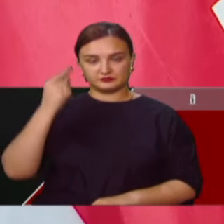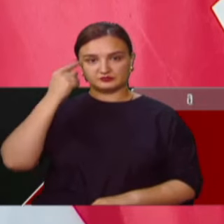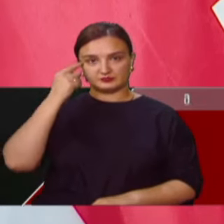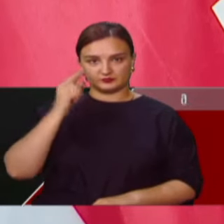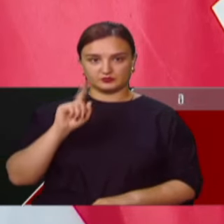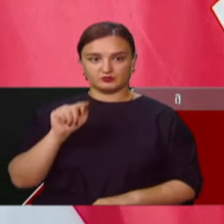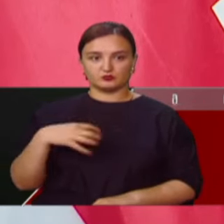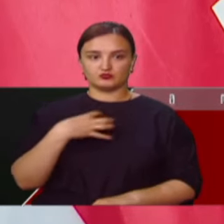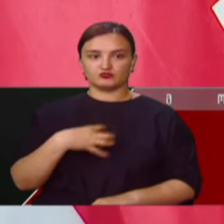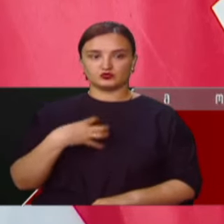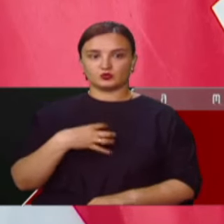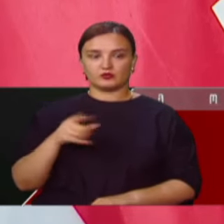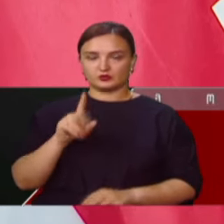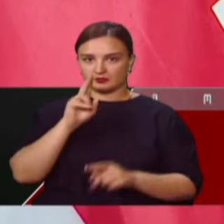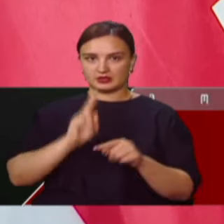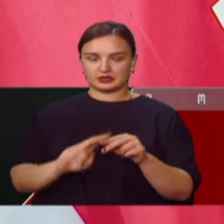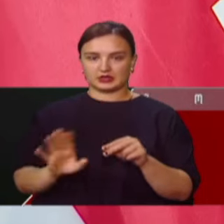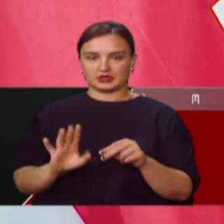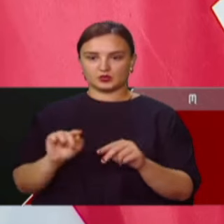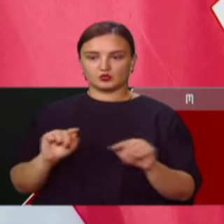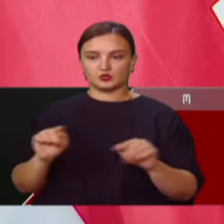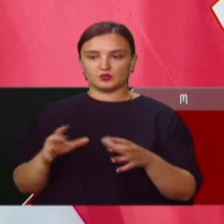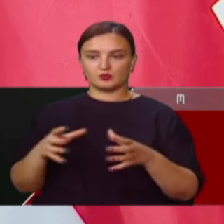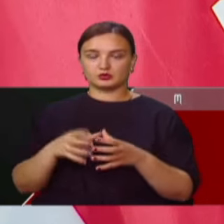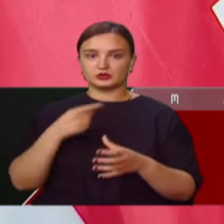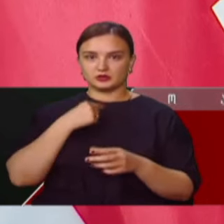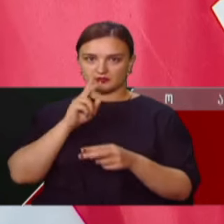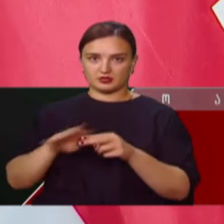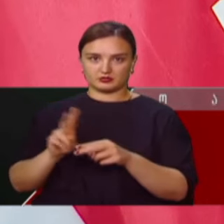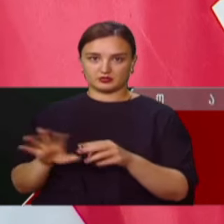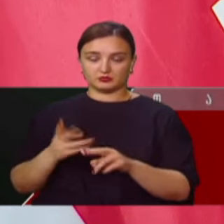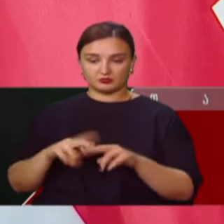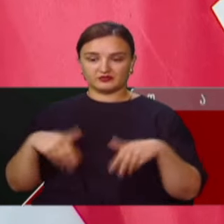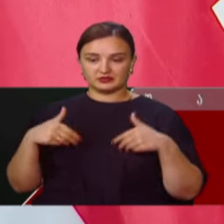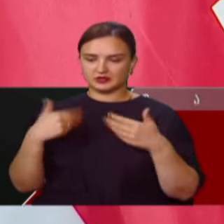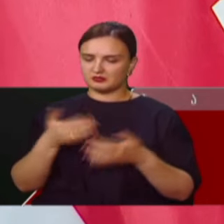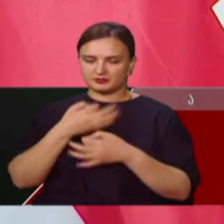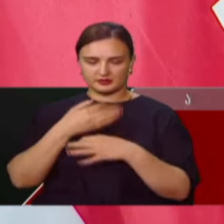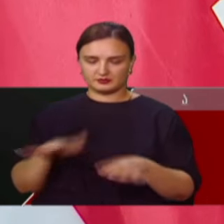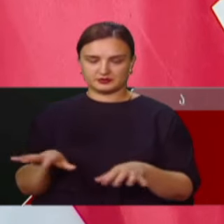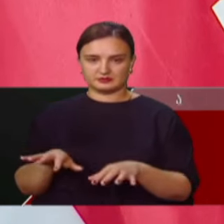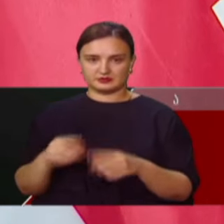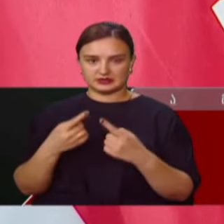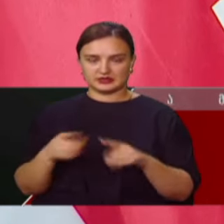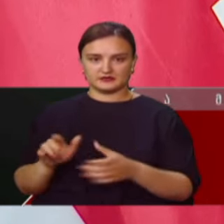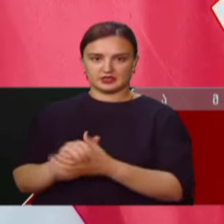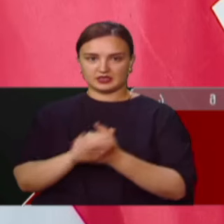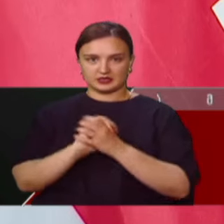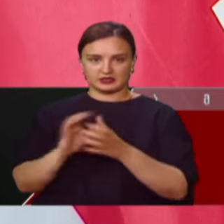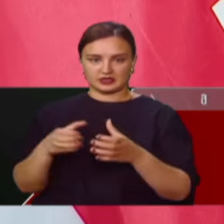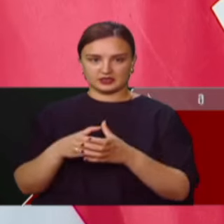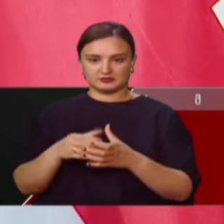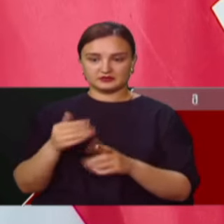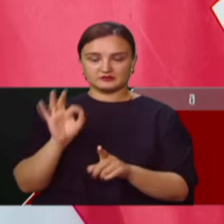მიგვაჩნია, რომ მნიშვნელოვანია არ დაიკარგოს ოპოზიციური ხმები და ამიტომ მივესალმებით ნებისმიერ სხვა გაერთიანებას,